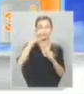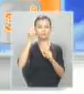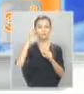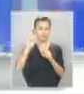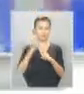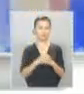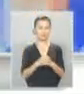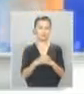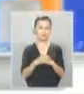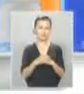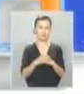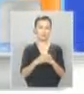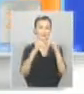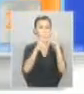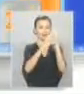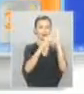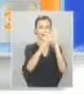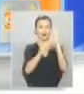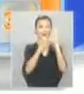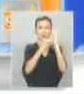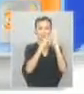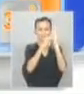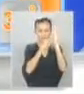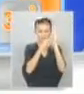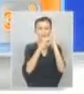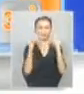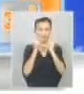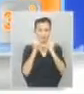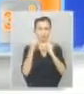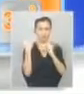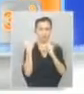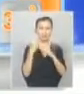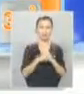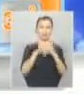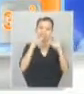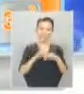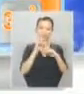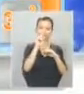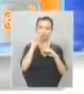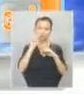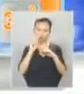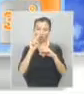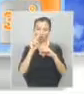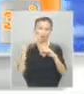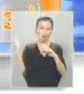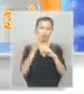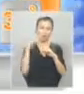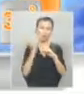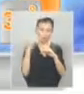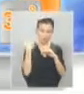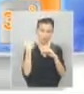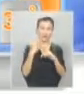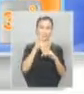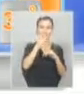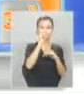าภาคกลางรวมทั้งกรุงเทพและปริมณฑลอากาศเย็นอุณหภูมิจะลดลงอีก 1-2 องศาและมีลมแรงอุณหภูมิต่ำสุ